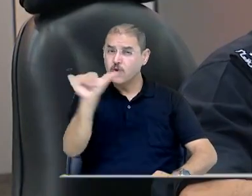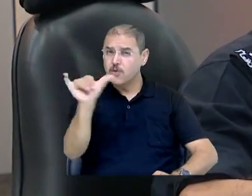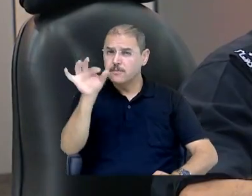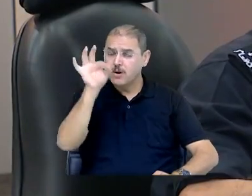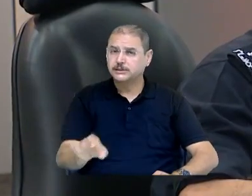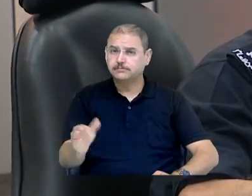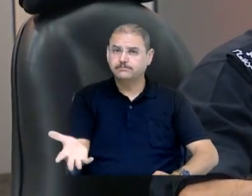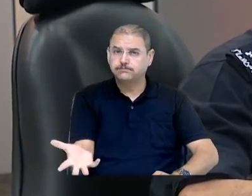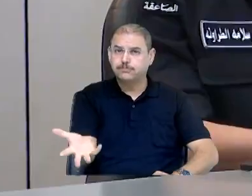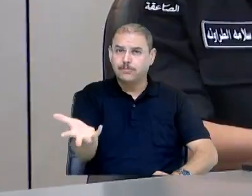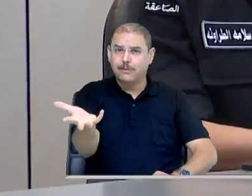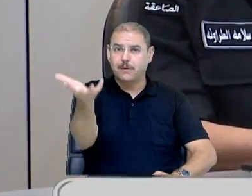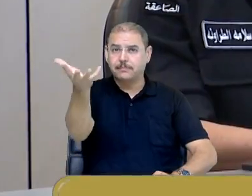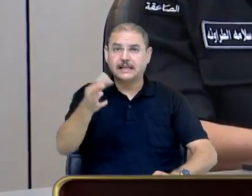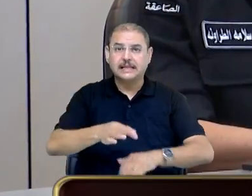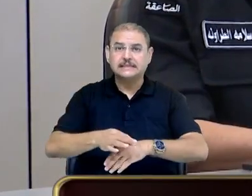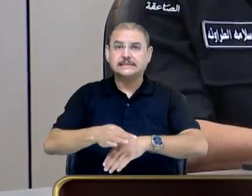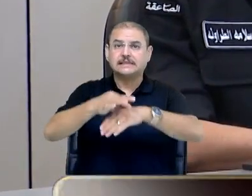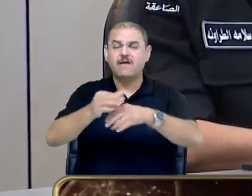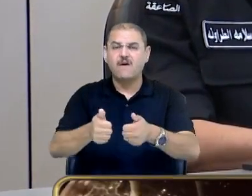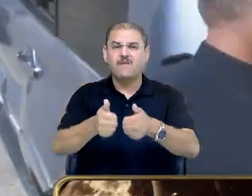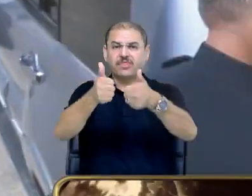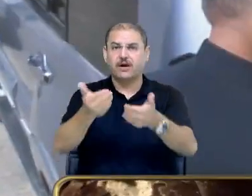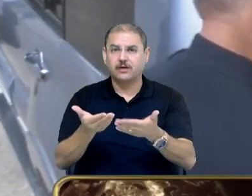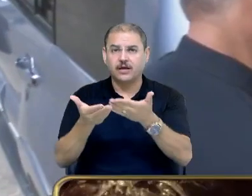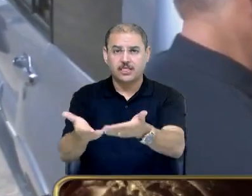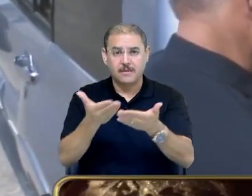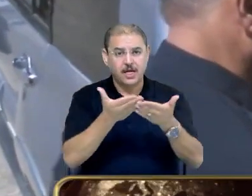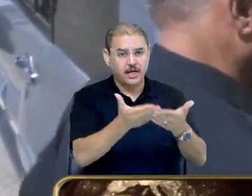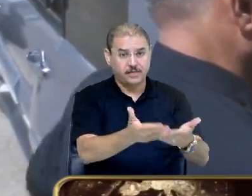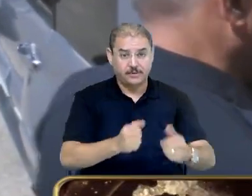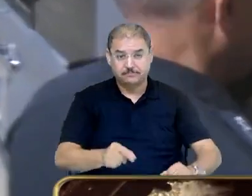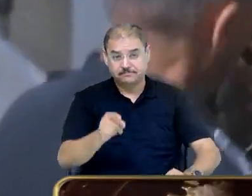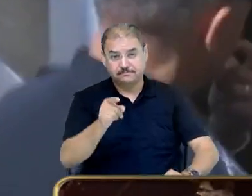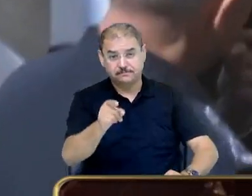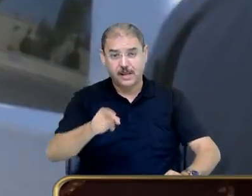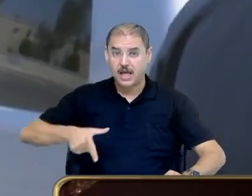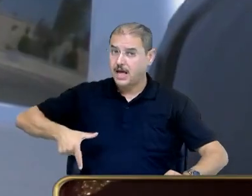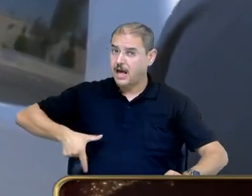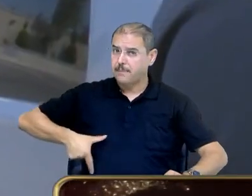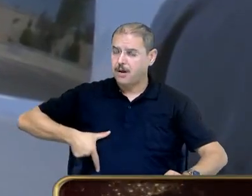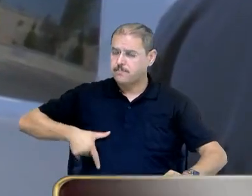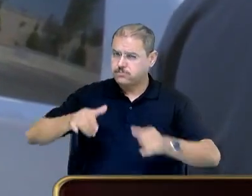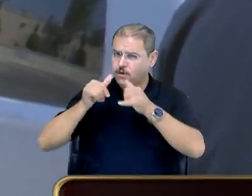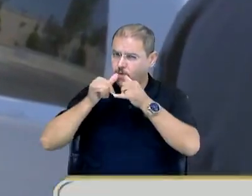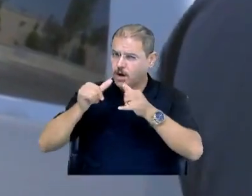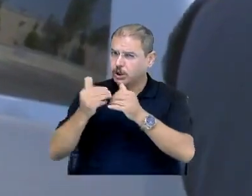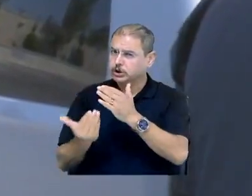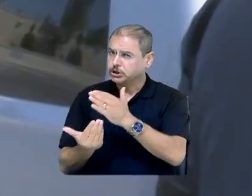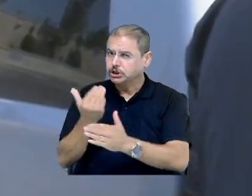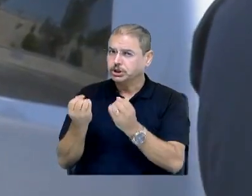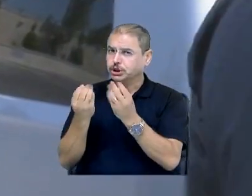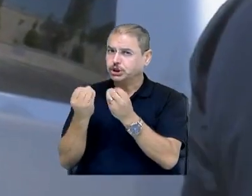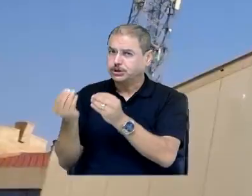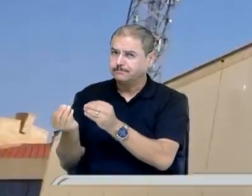الامنيه والانسانيه الفضلى للمواطنين وحرصا من مديريه الامن العام على ادخال كل ما هو حديث